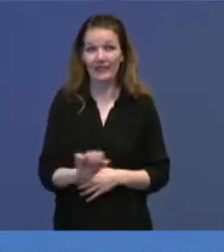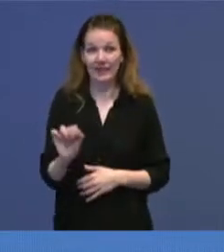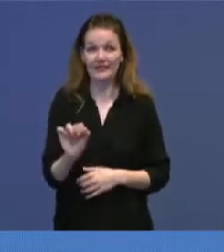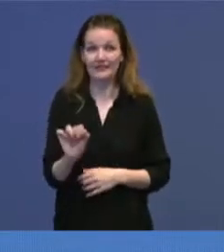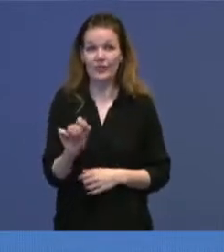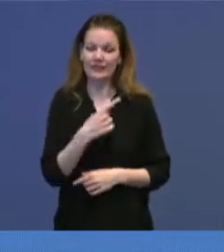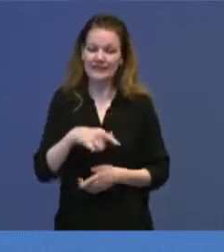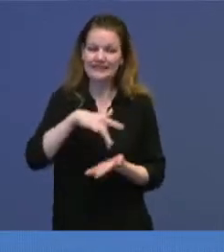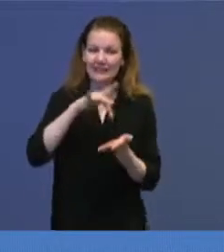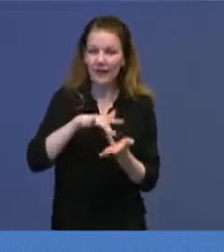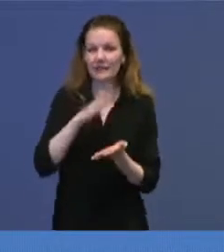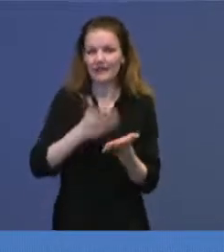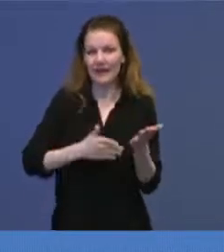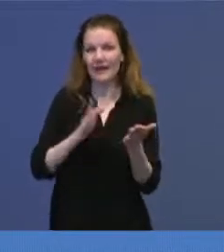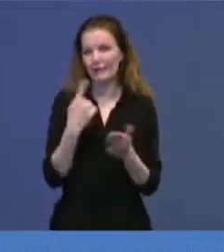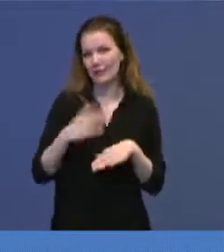av vår beredskap.